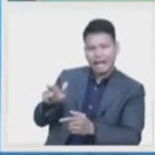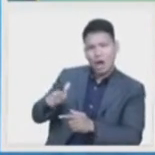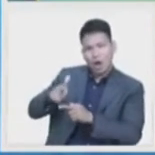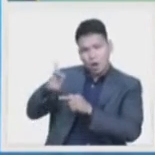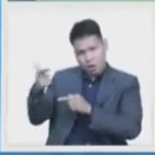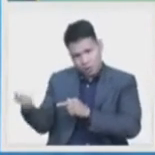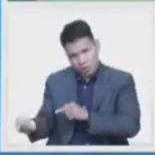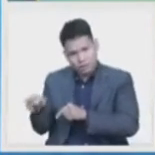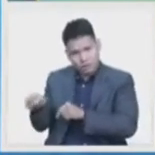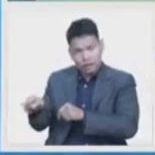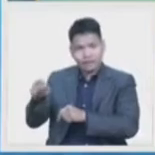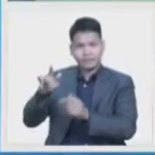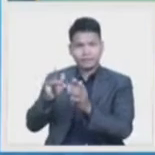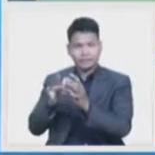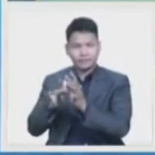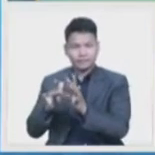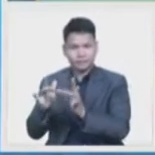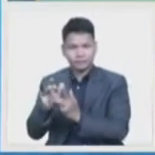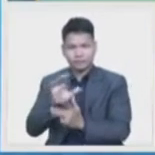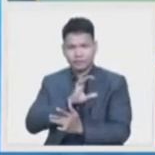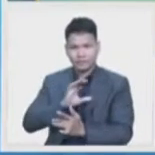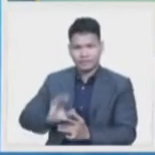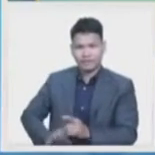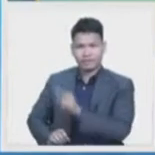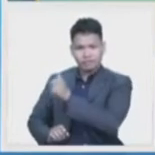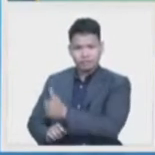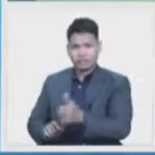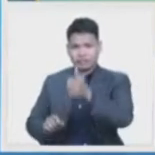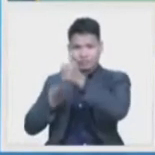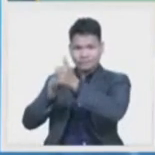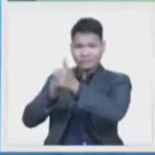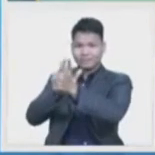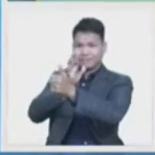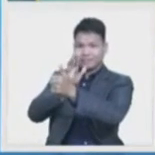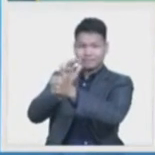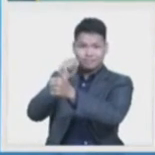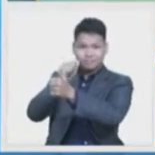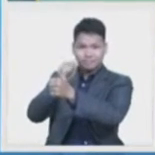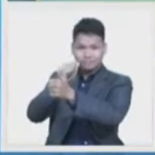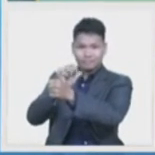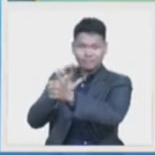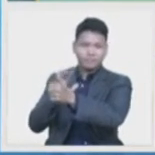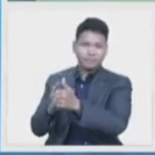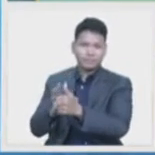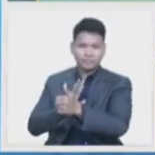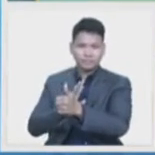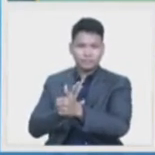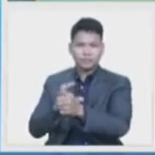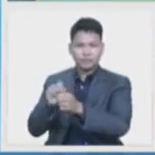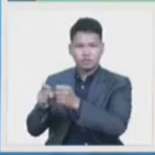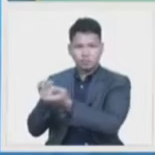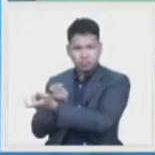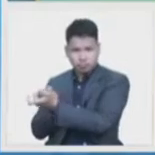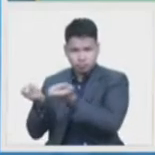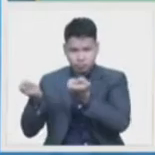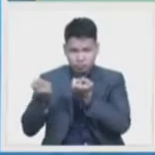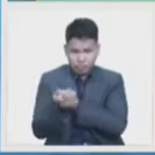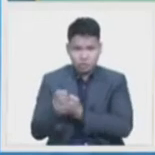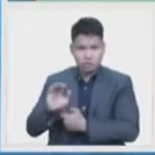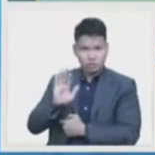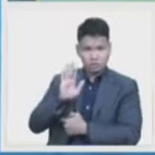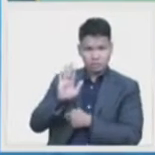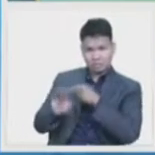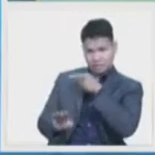He paid the wages of sin. Iyang gibayran ang bayad sa sala. Dili pinaagi sa